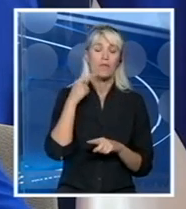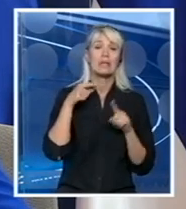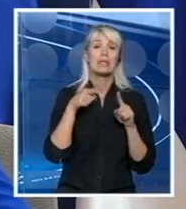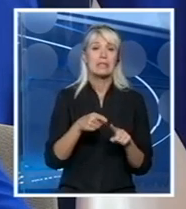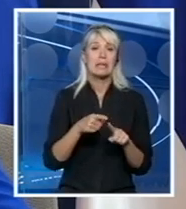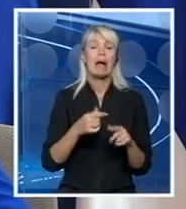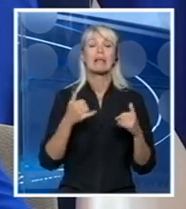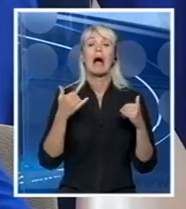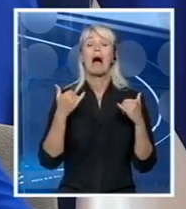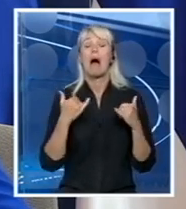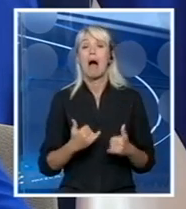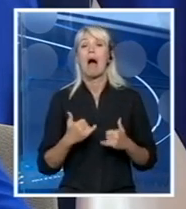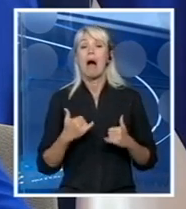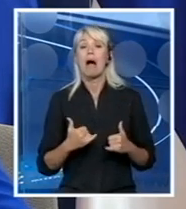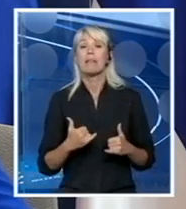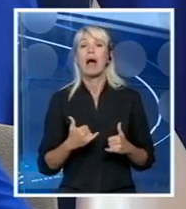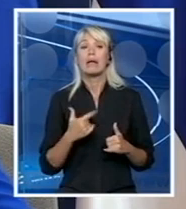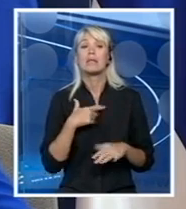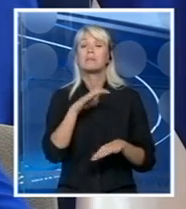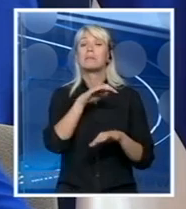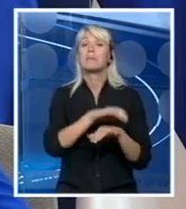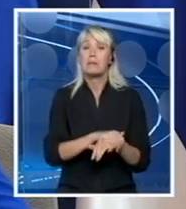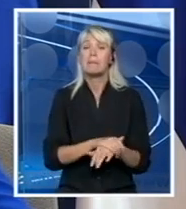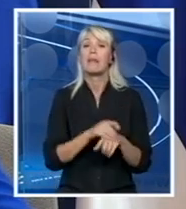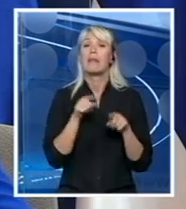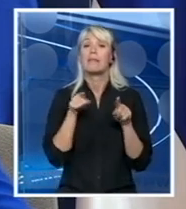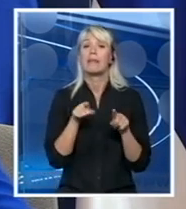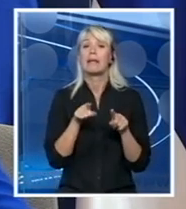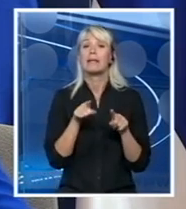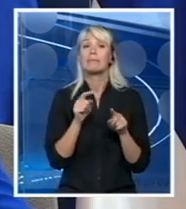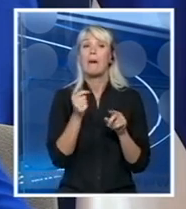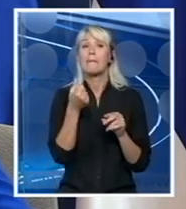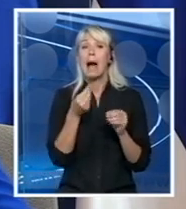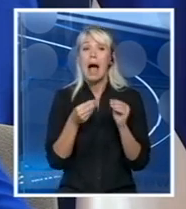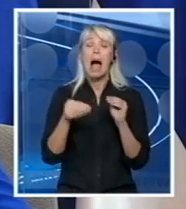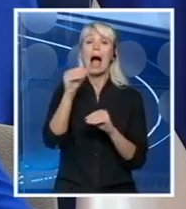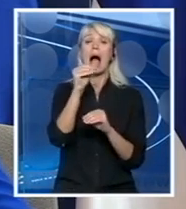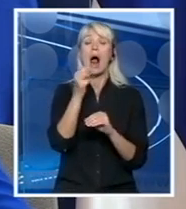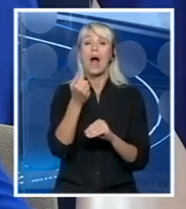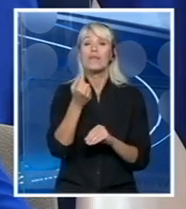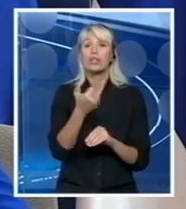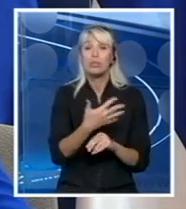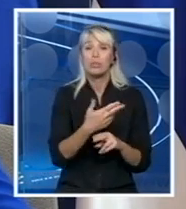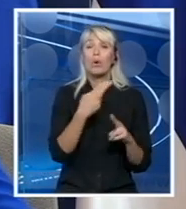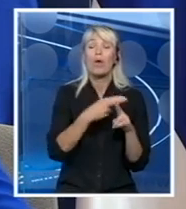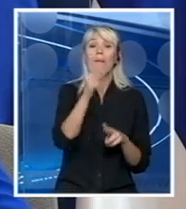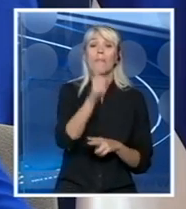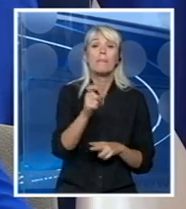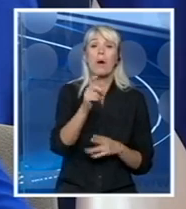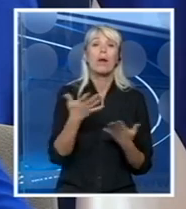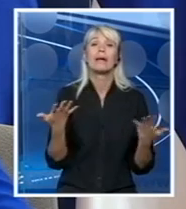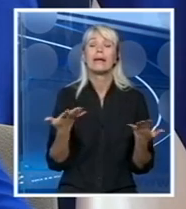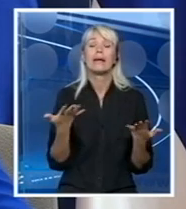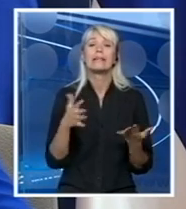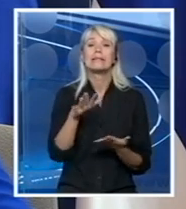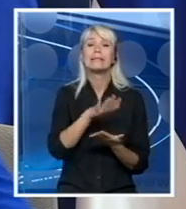toku današnjeg dana primetili smo i blaži skok u povećanju broja obolih na